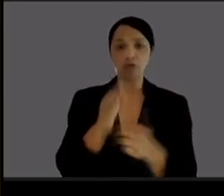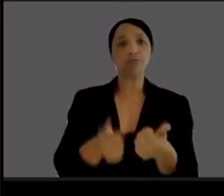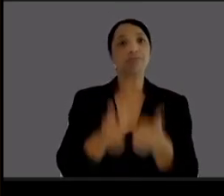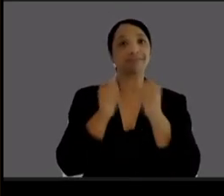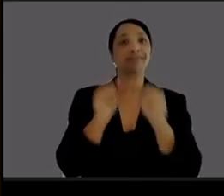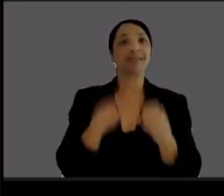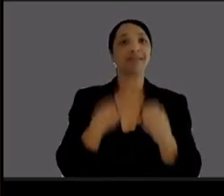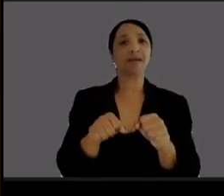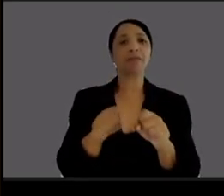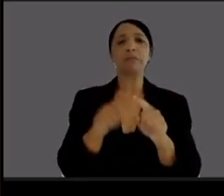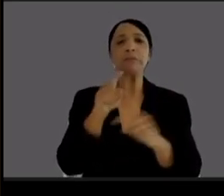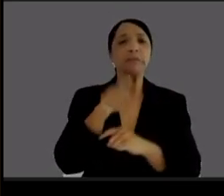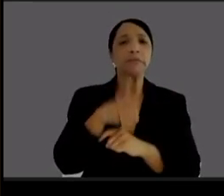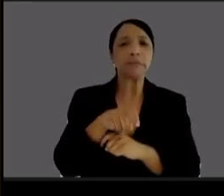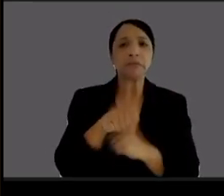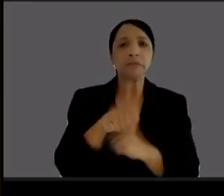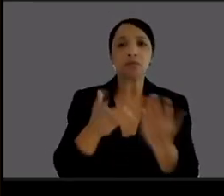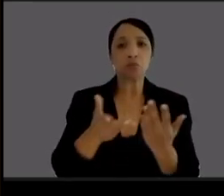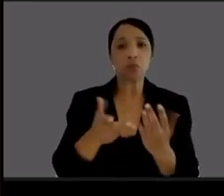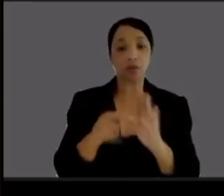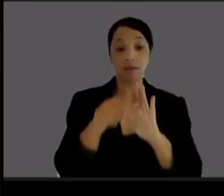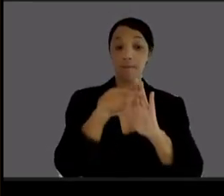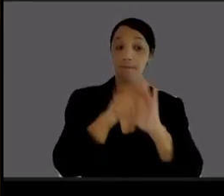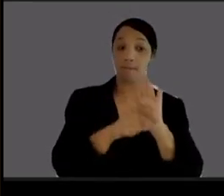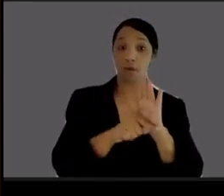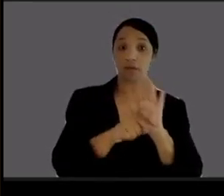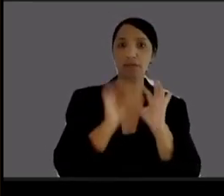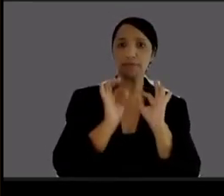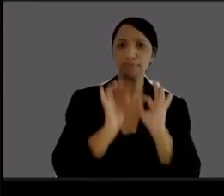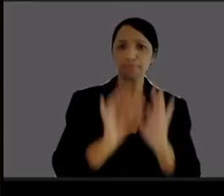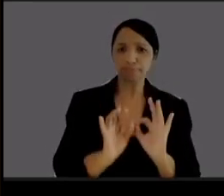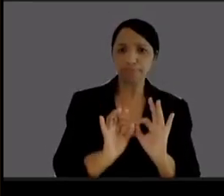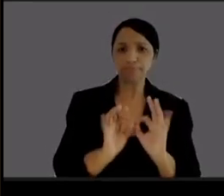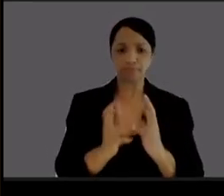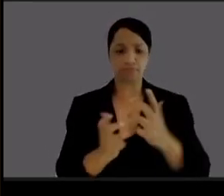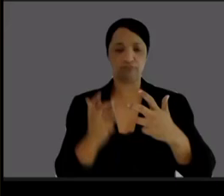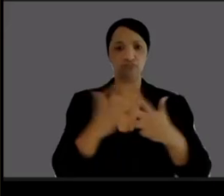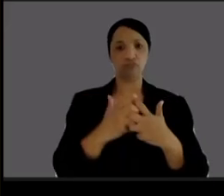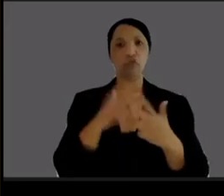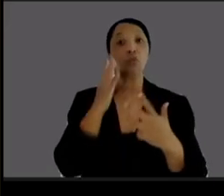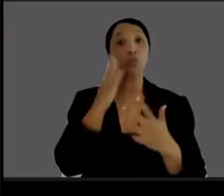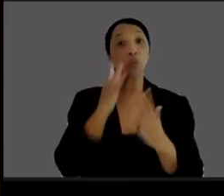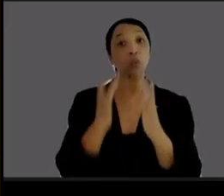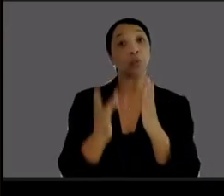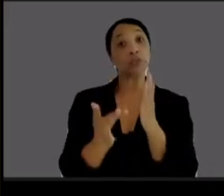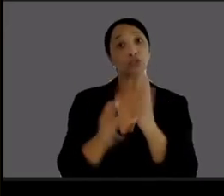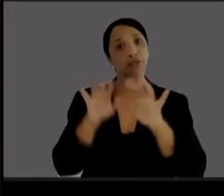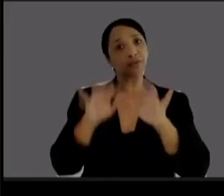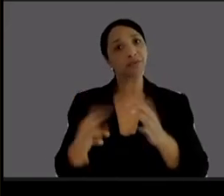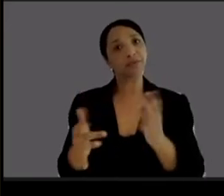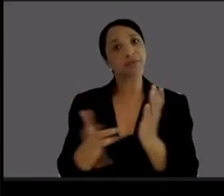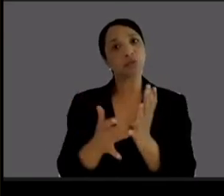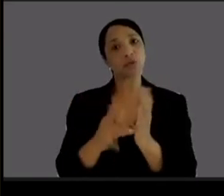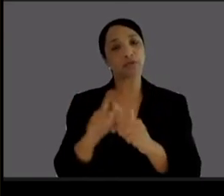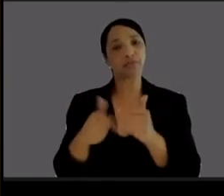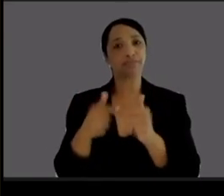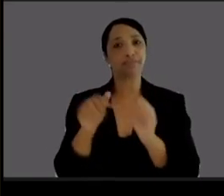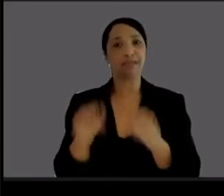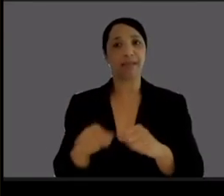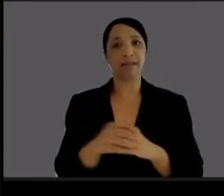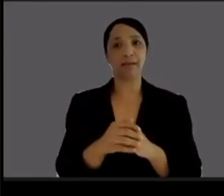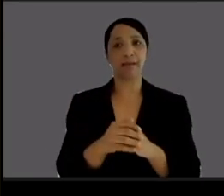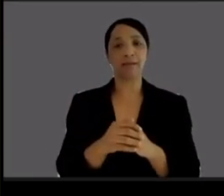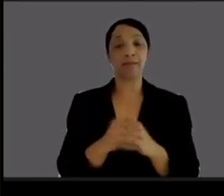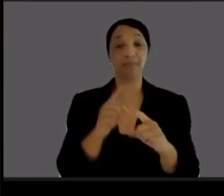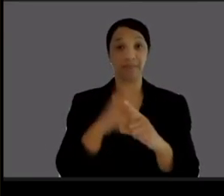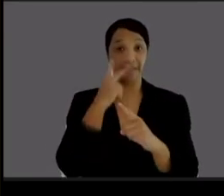私たちは進む必要がありますえ責任のある様々な政策を通してえこのデジタル